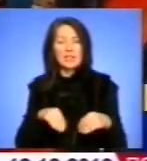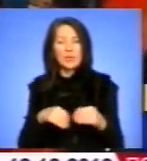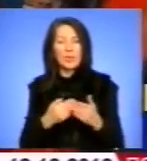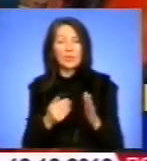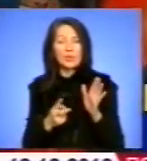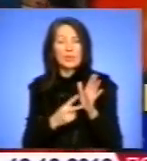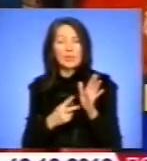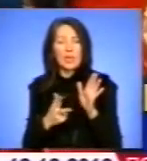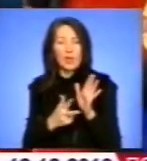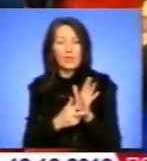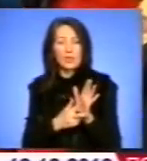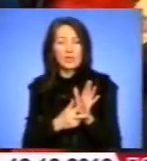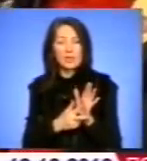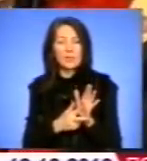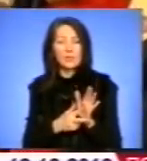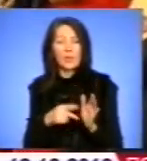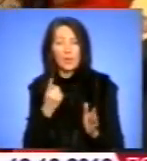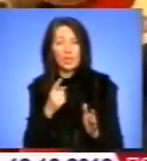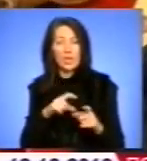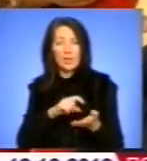7-8 штук в одній квартирі.